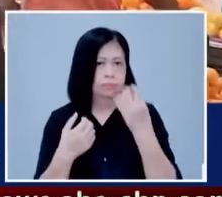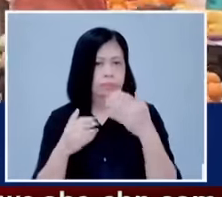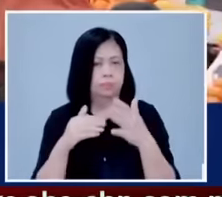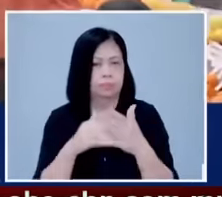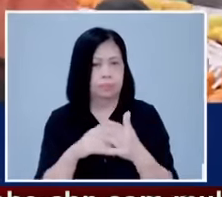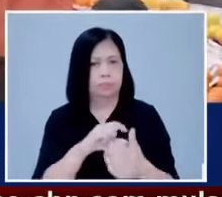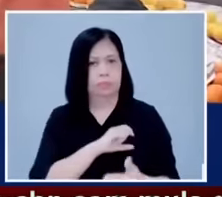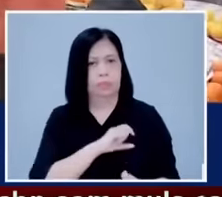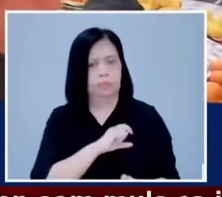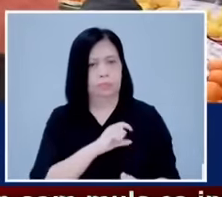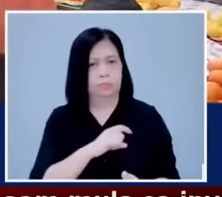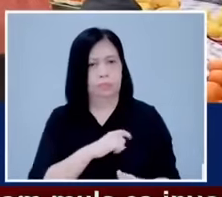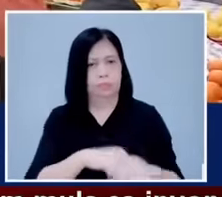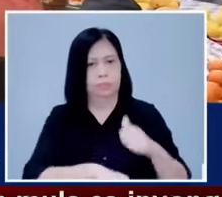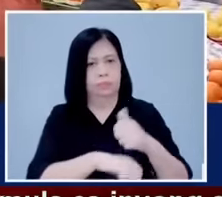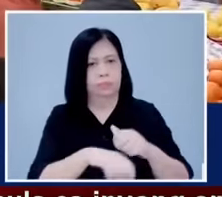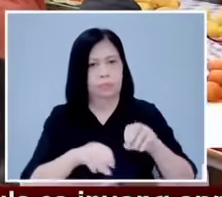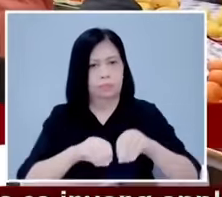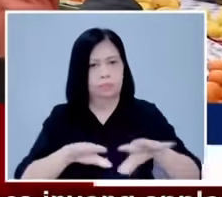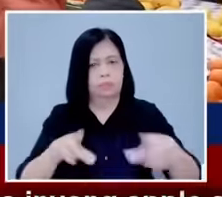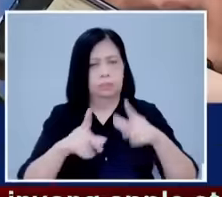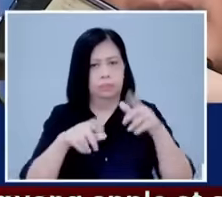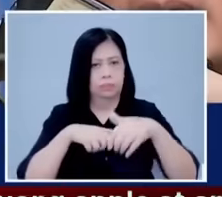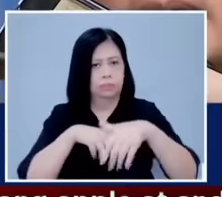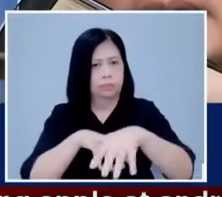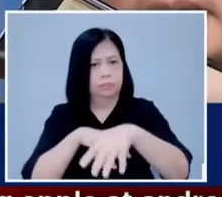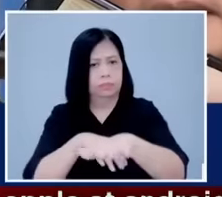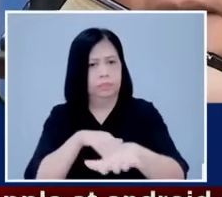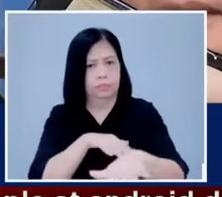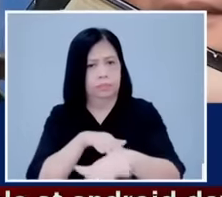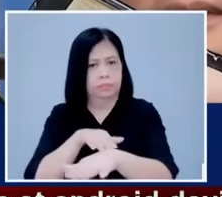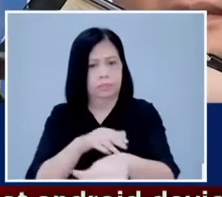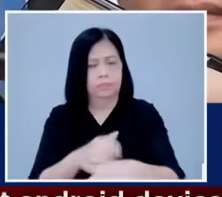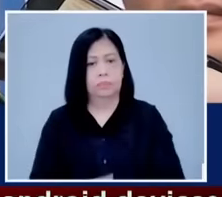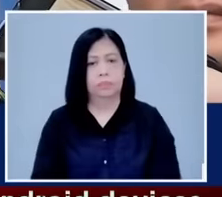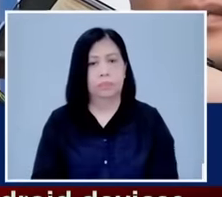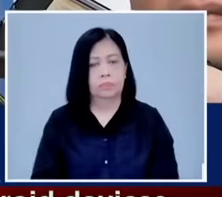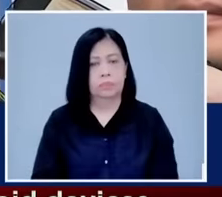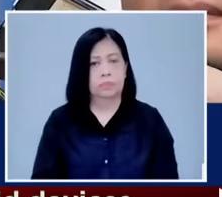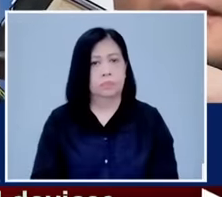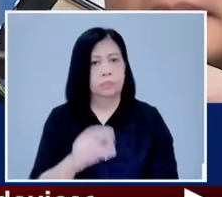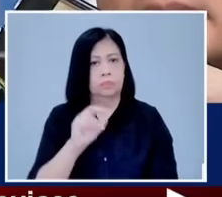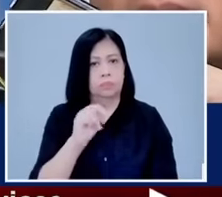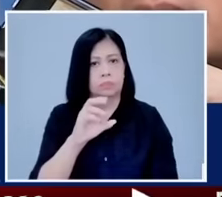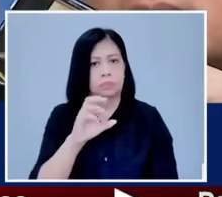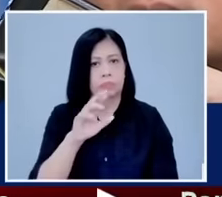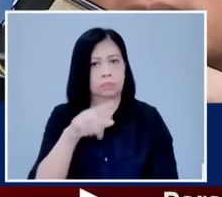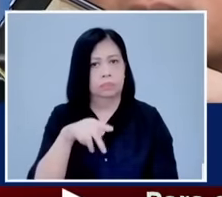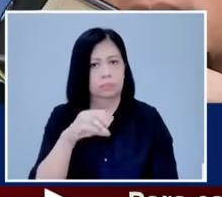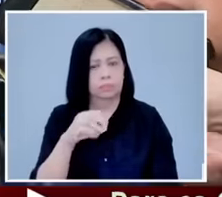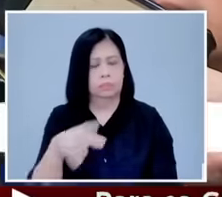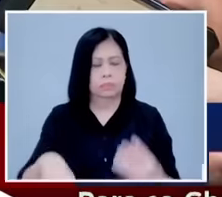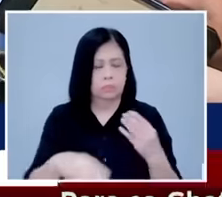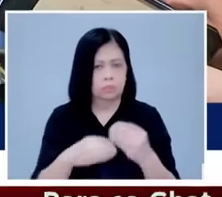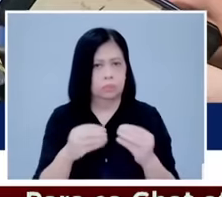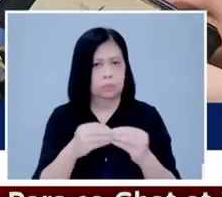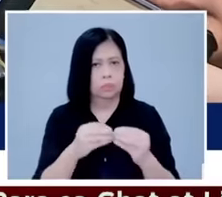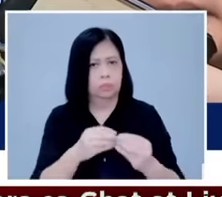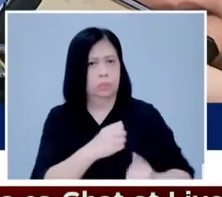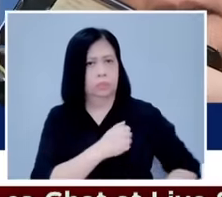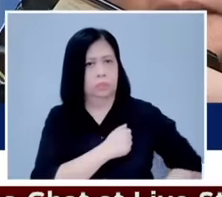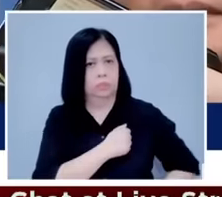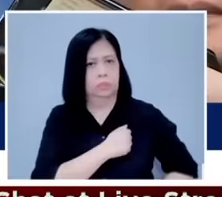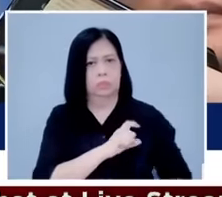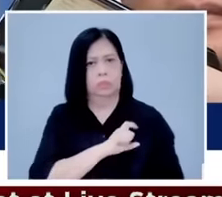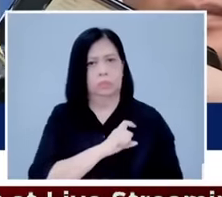na ipakakalat ng PNP para sa traslasyon. The RD of NCRPO is requesting for additional forces, and